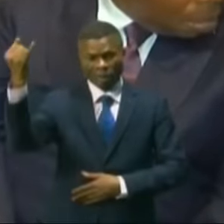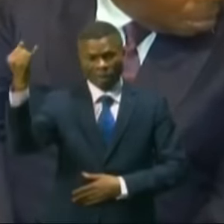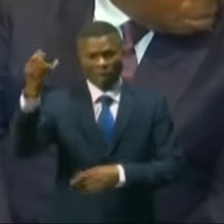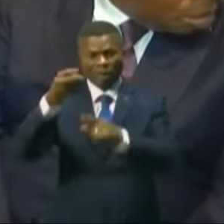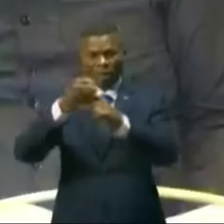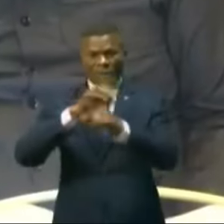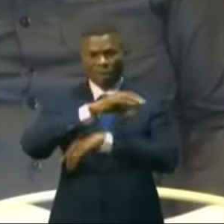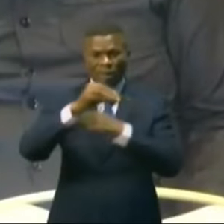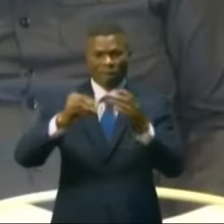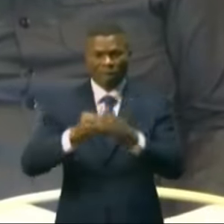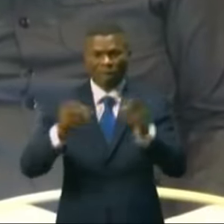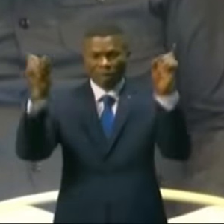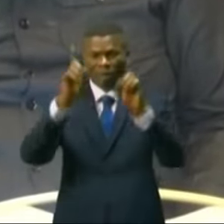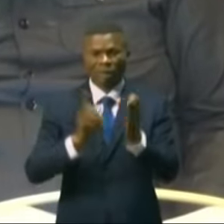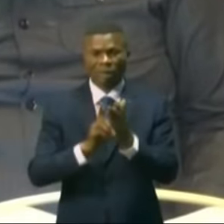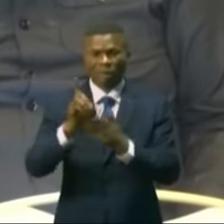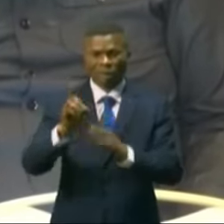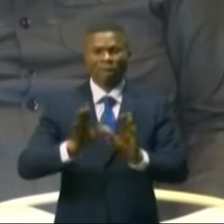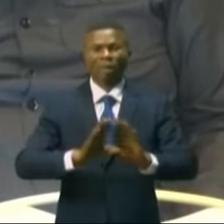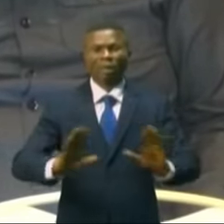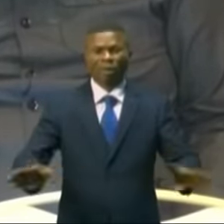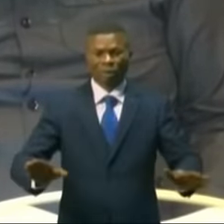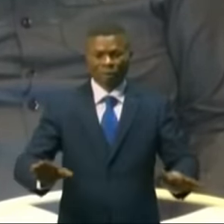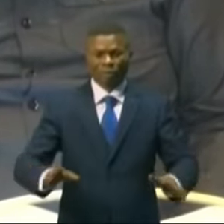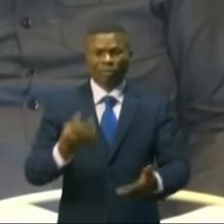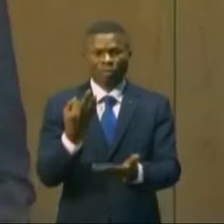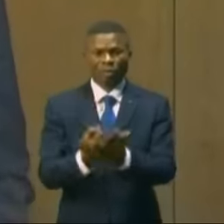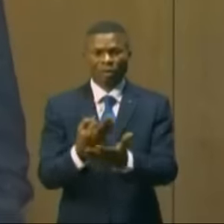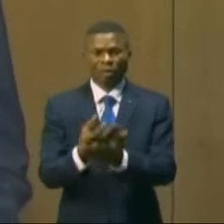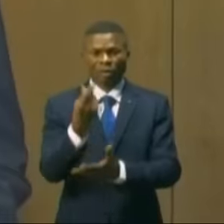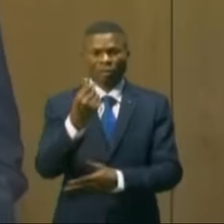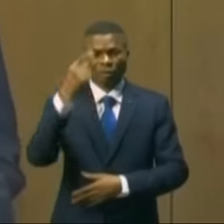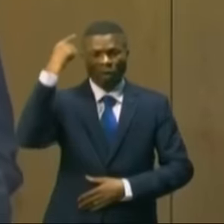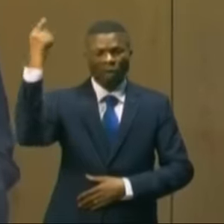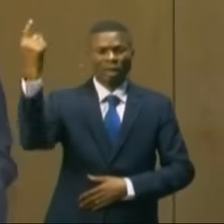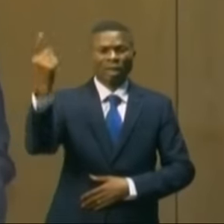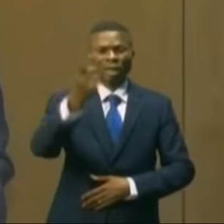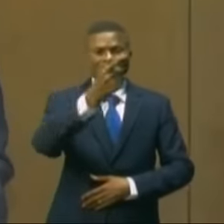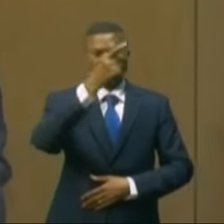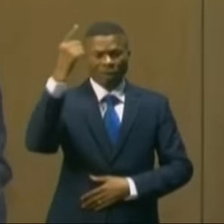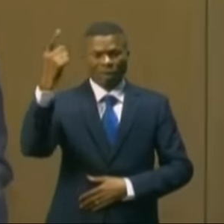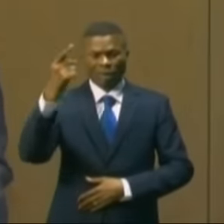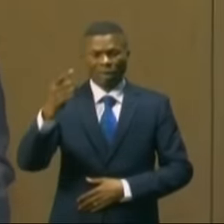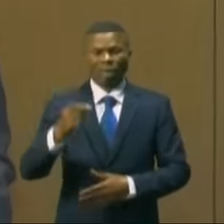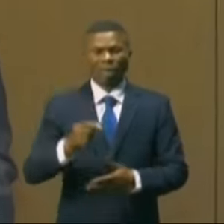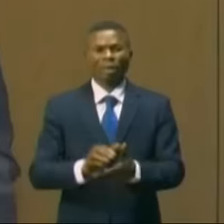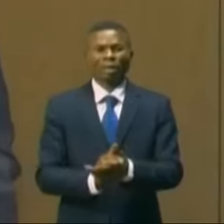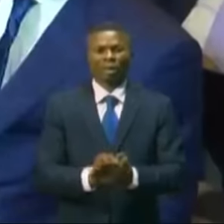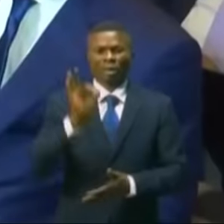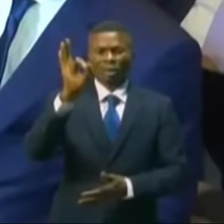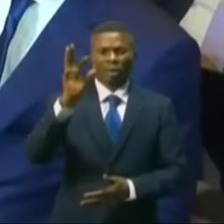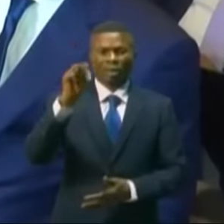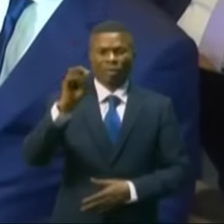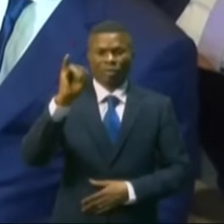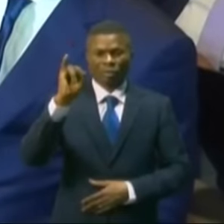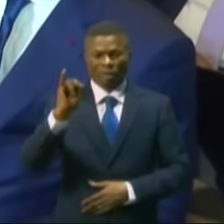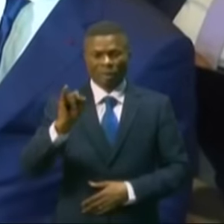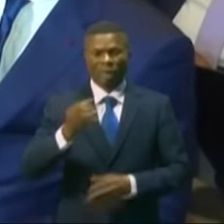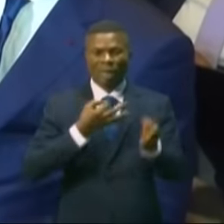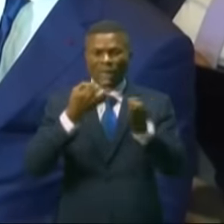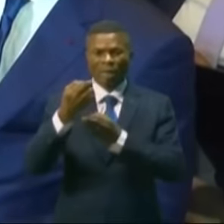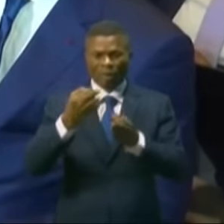Centre régional de développement des capacités du Fonds monétaire international Afritac Centre, qui a dévoilé